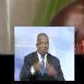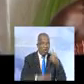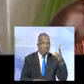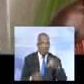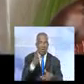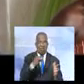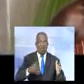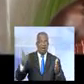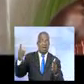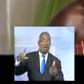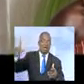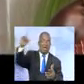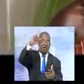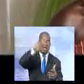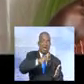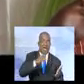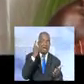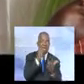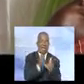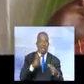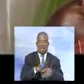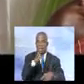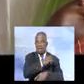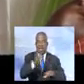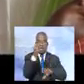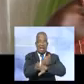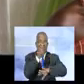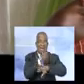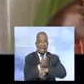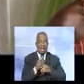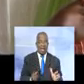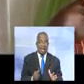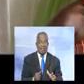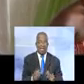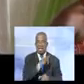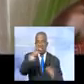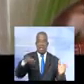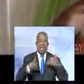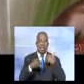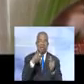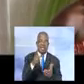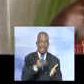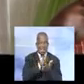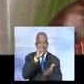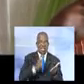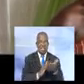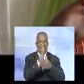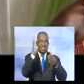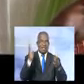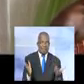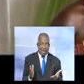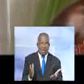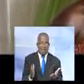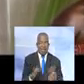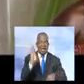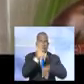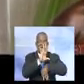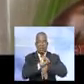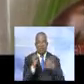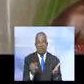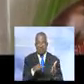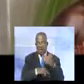Et cela est très bon signe parce que la Côte d'Ivoire en Afrique est l'un des pays les